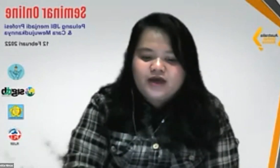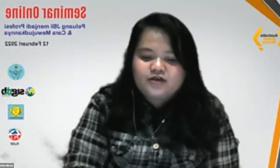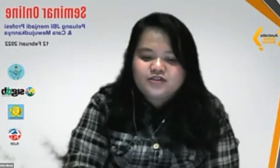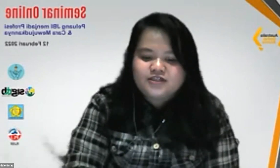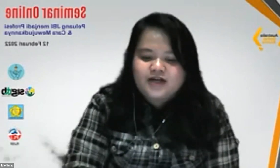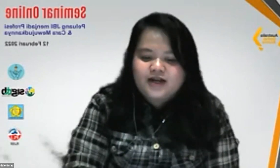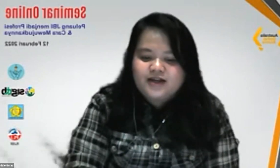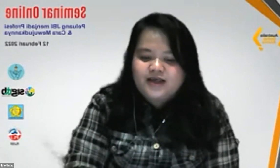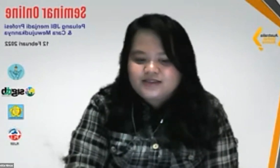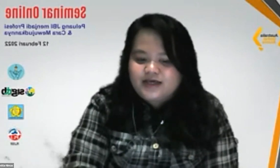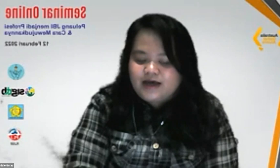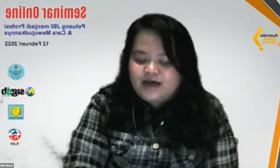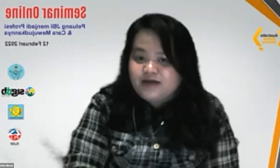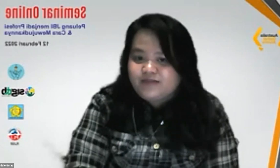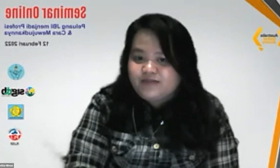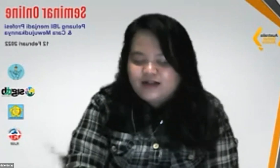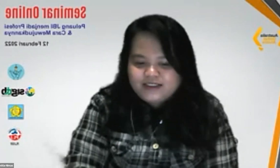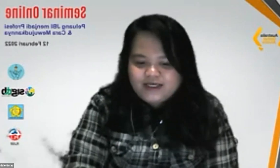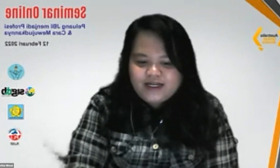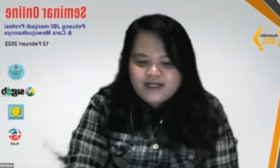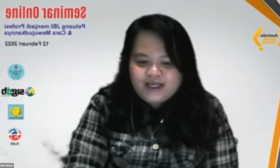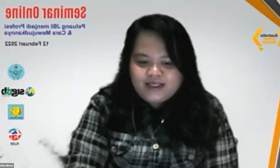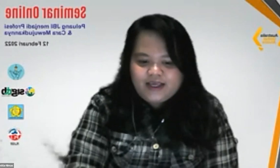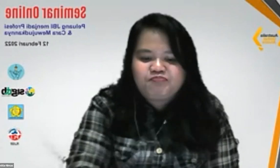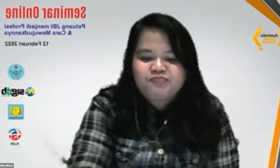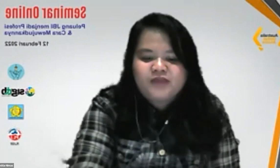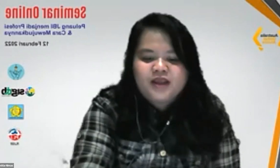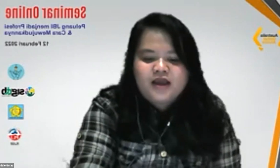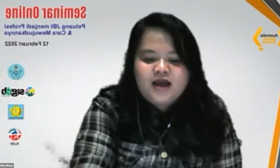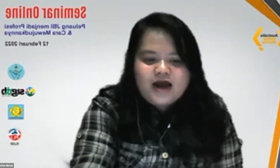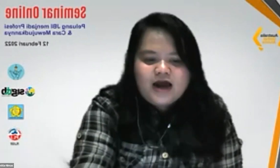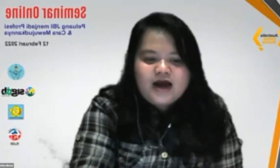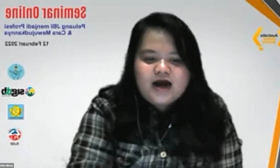Australia jenis kain serta sejak dan PRJ dulu